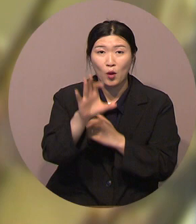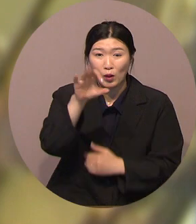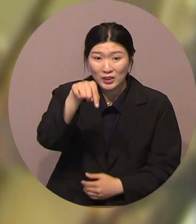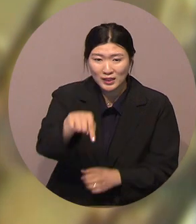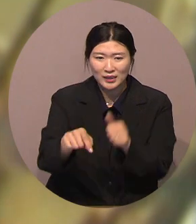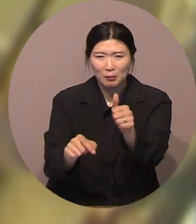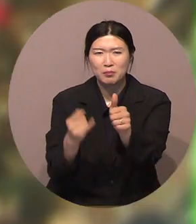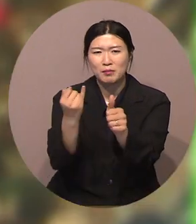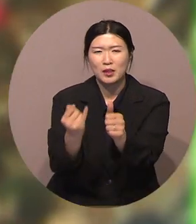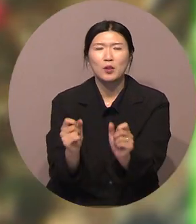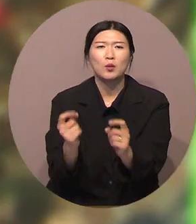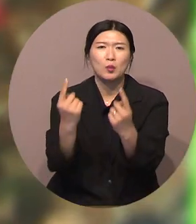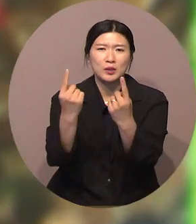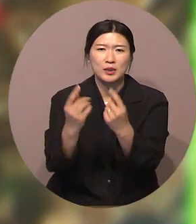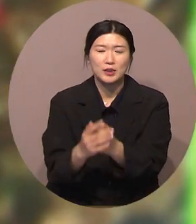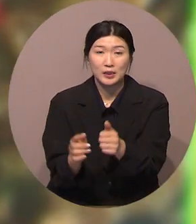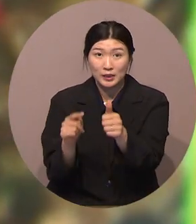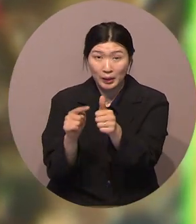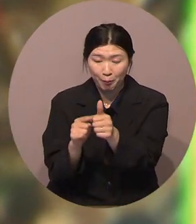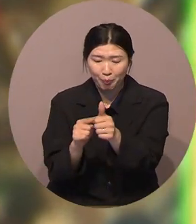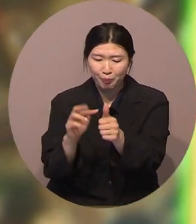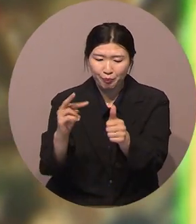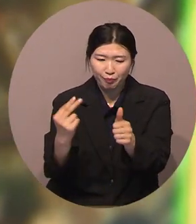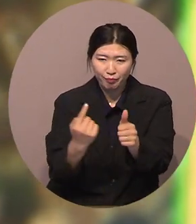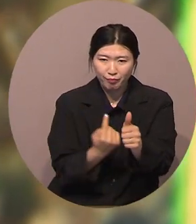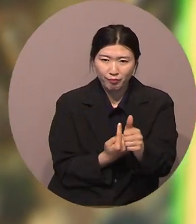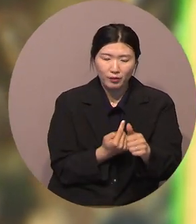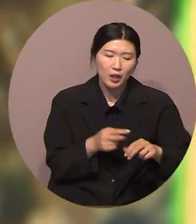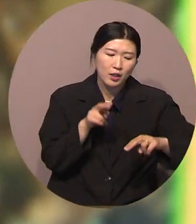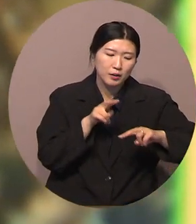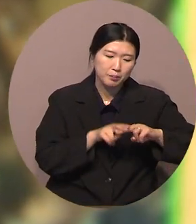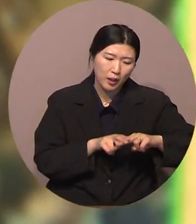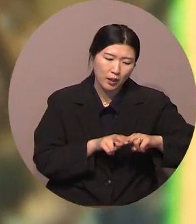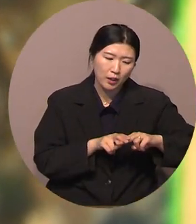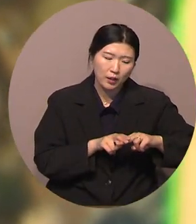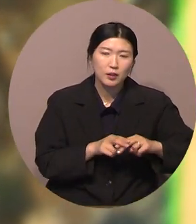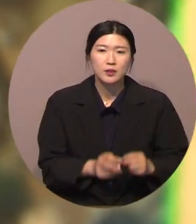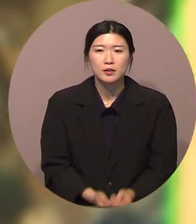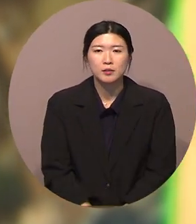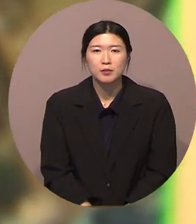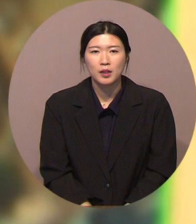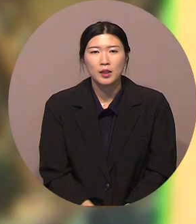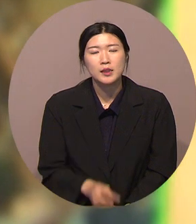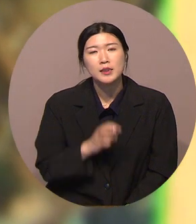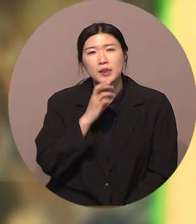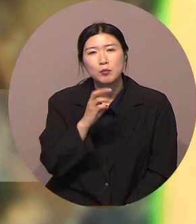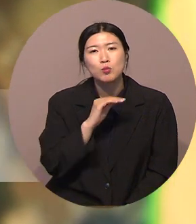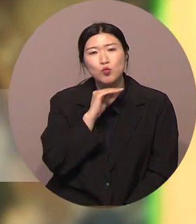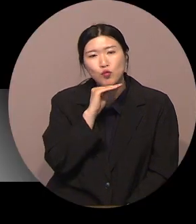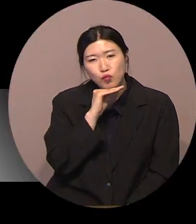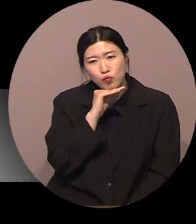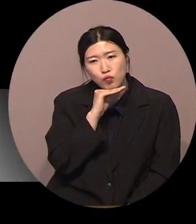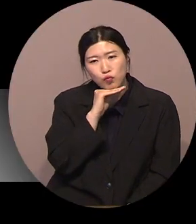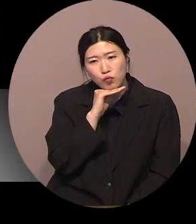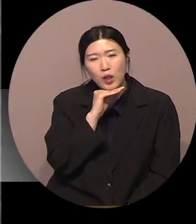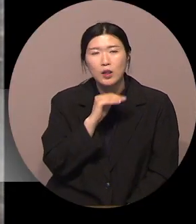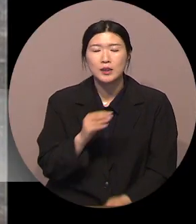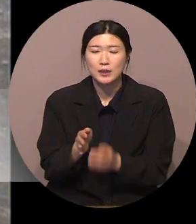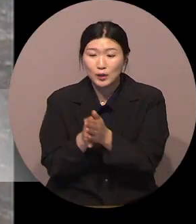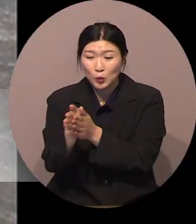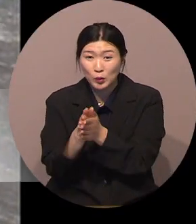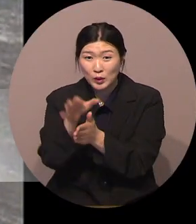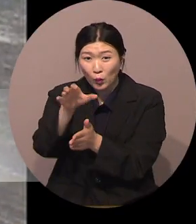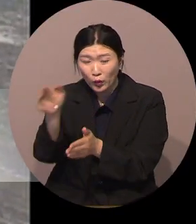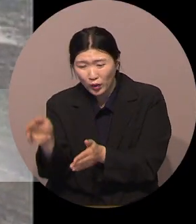화장실이었습니다 잠시 뒤 나온 남성은 화장실 옆 좌석에 자리를 잡습니다 30분쯤에 아래에서